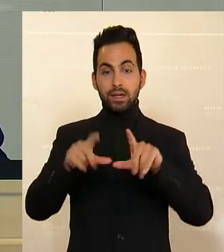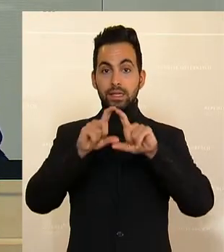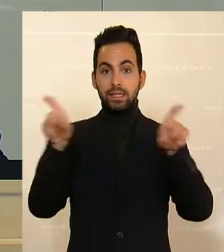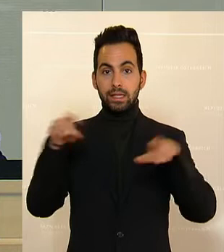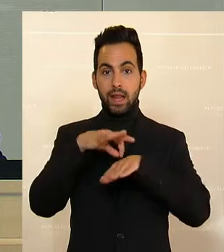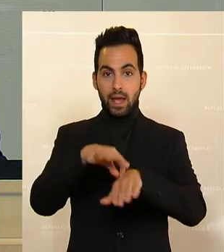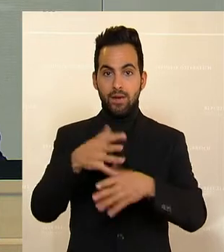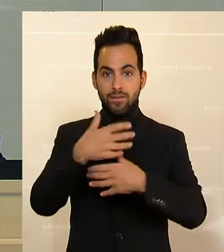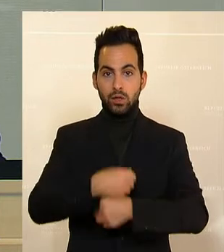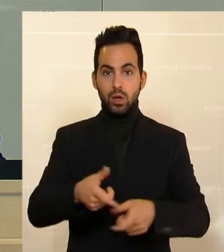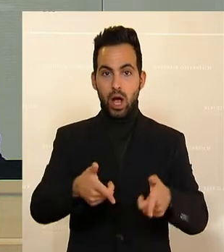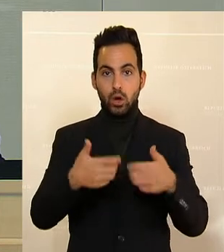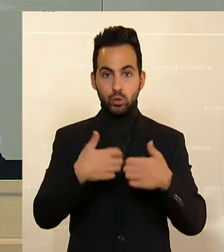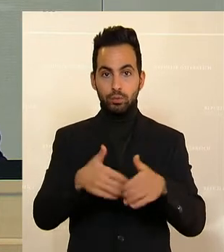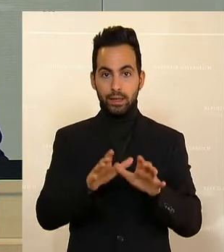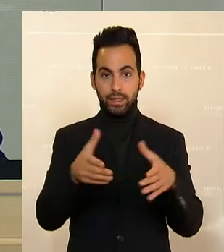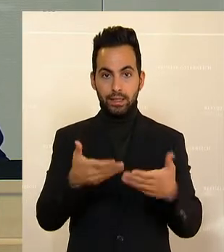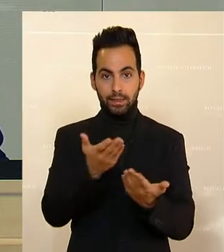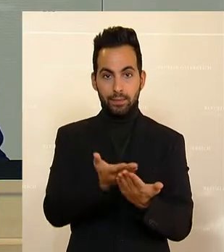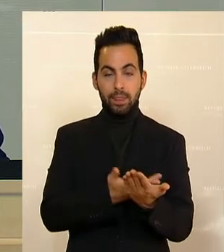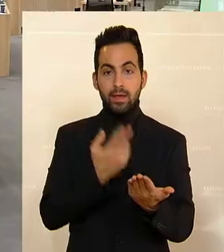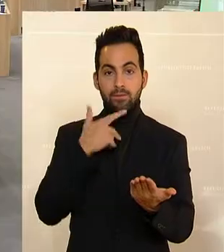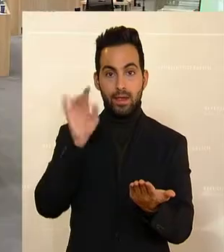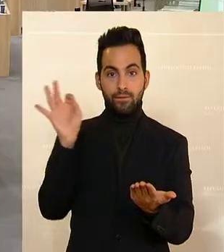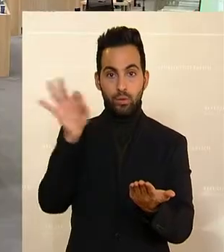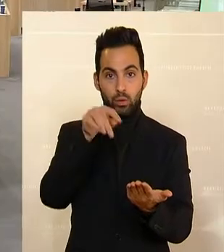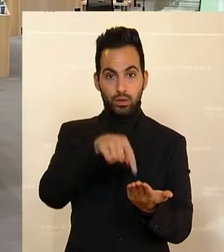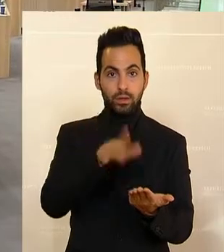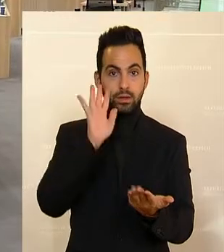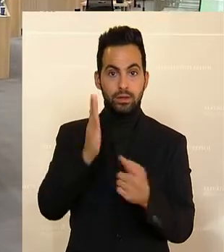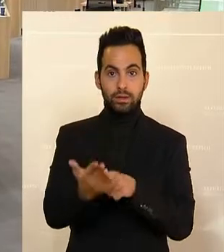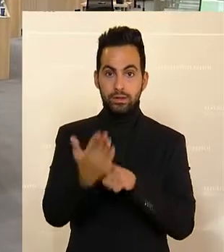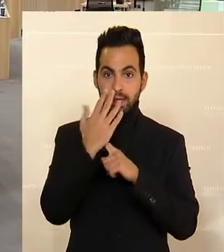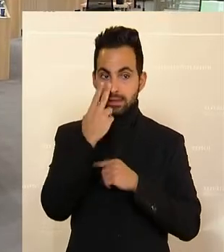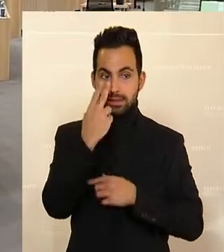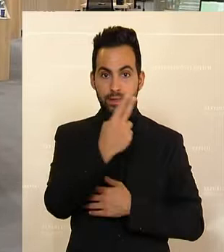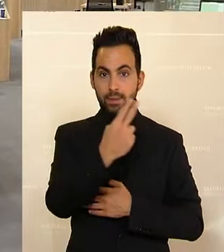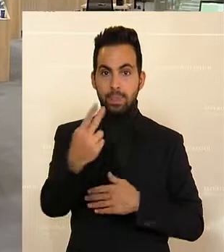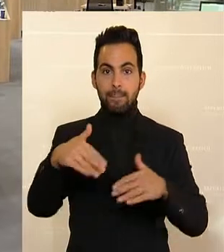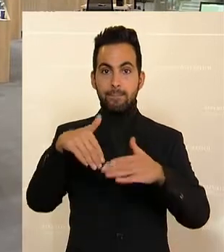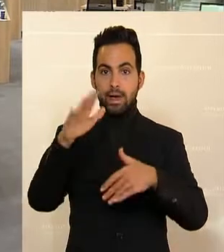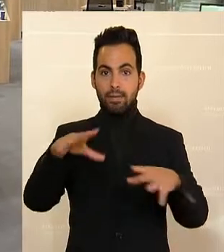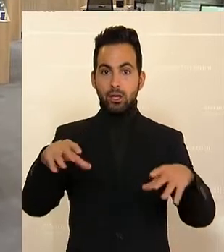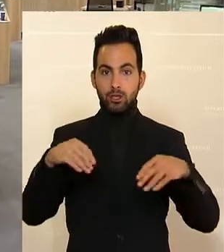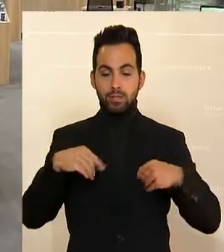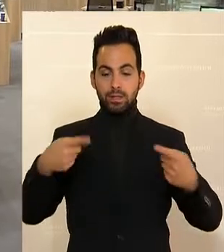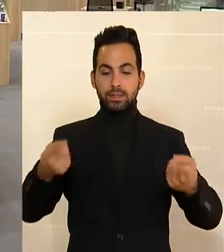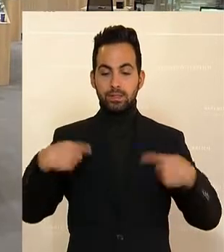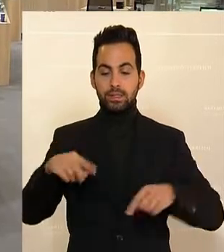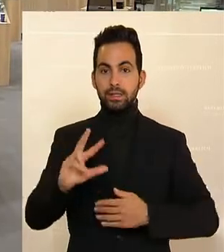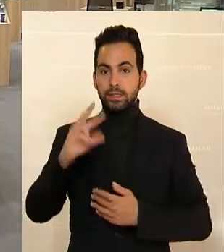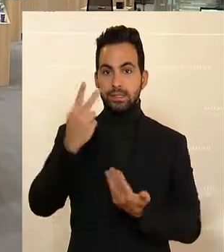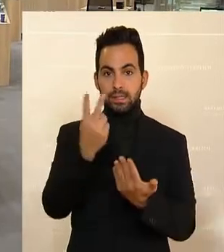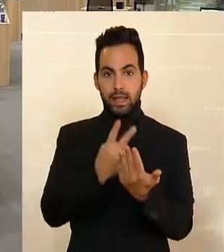Eingang in der Fassung des Ausschussberichts. Wer stimmt dem zu? Das ist mit Mehrheit so angenommen. Wir kommen zugleich